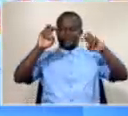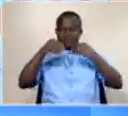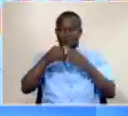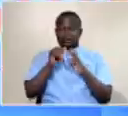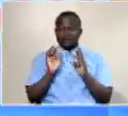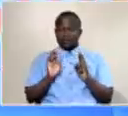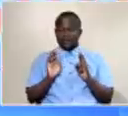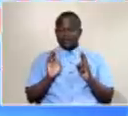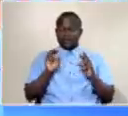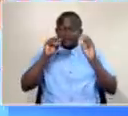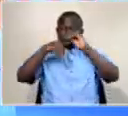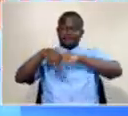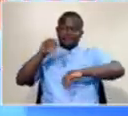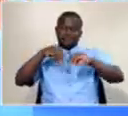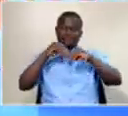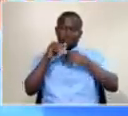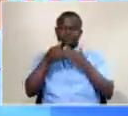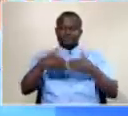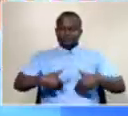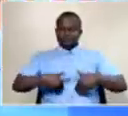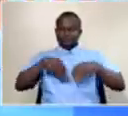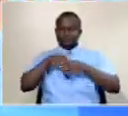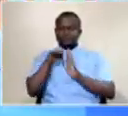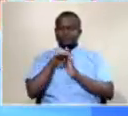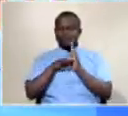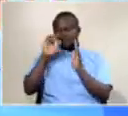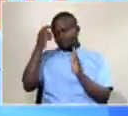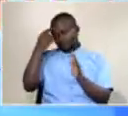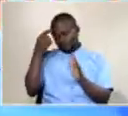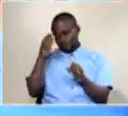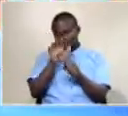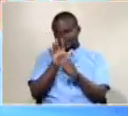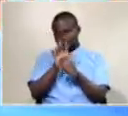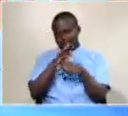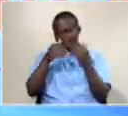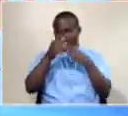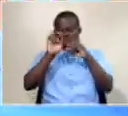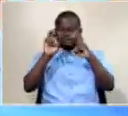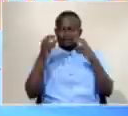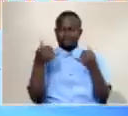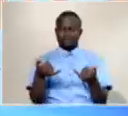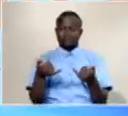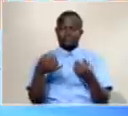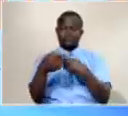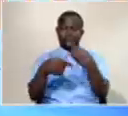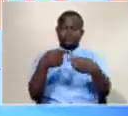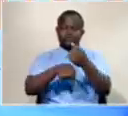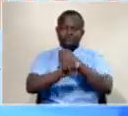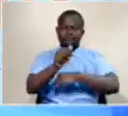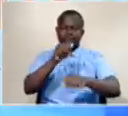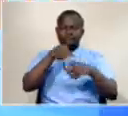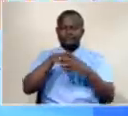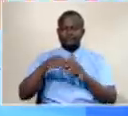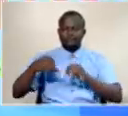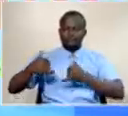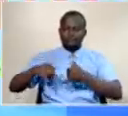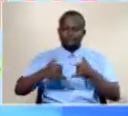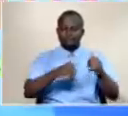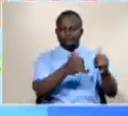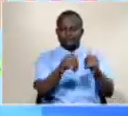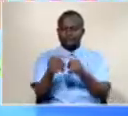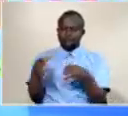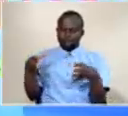ko bwizeye umusanzu w'urubyiruko muri gahunda za leta, cyane ko ubu hasubukwa ibikorwa birimo n'imikino